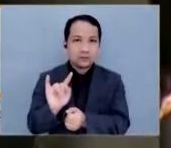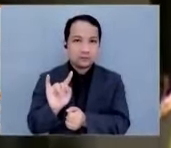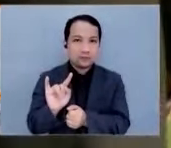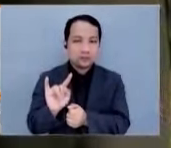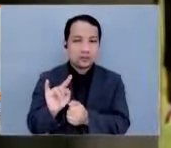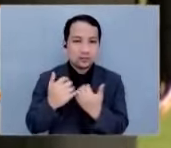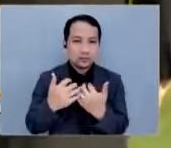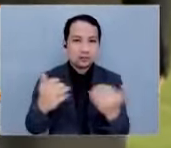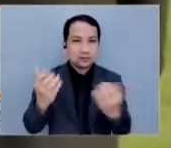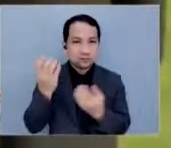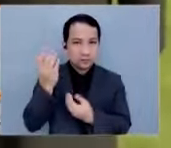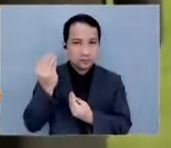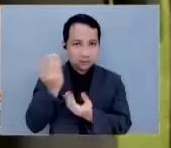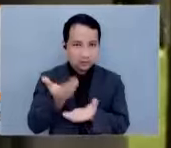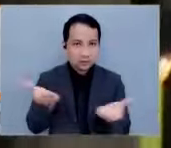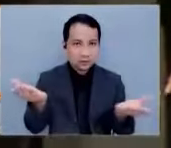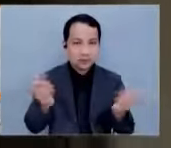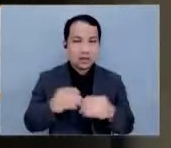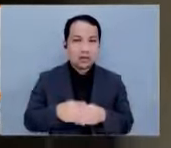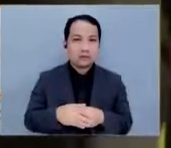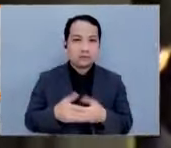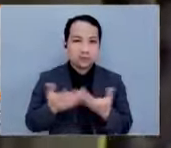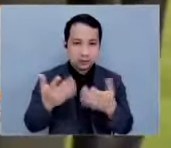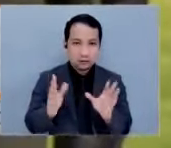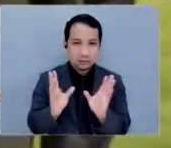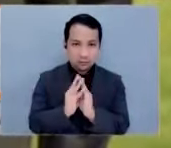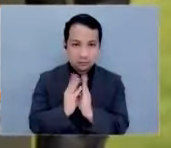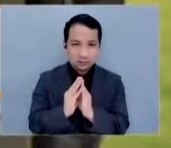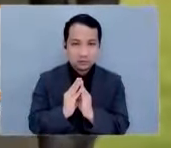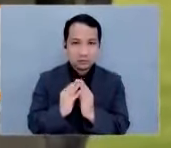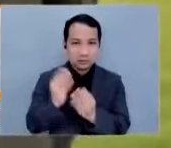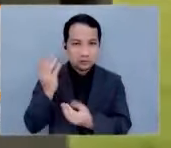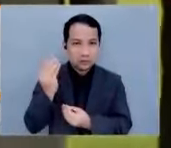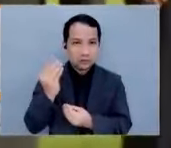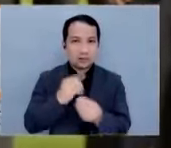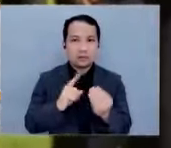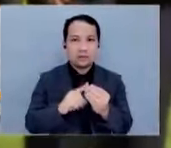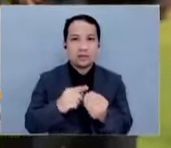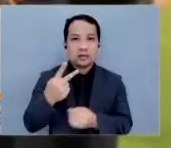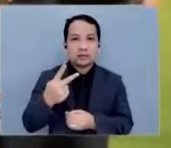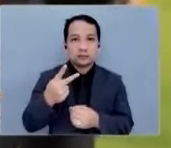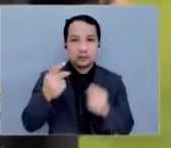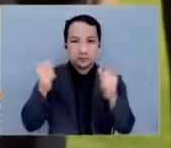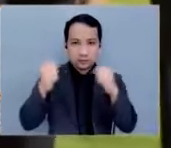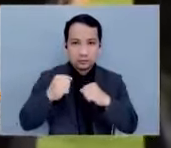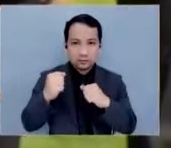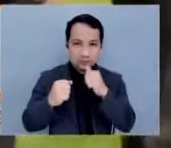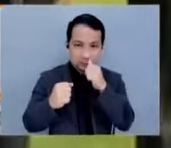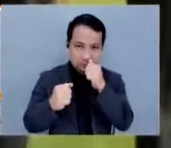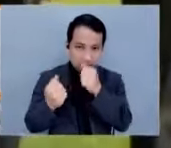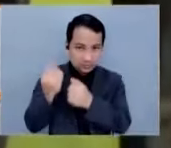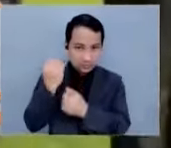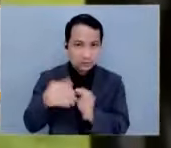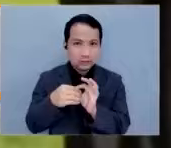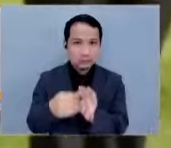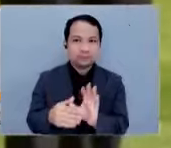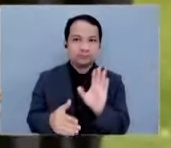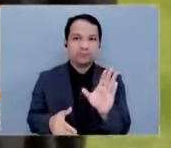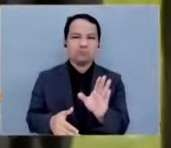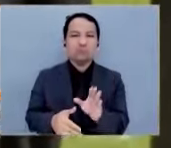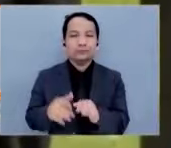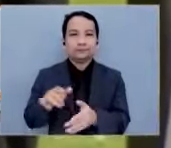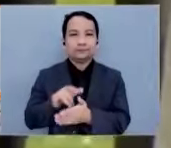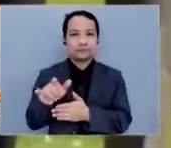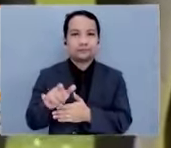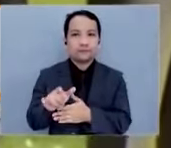ng update sa kanilang mga naging meeting. Inaasahan din na dalawang kasunduan ang lalagdaan ngayong araw, kabilang narito ang maritime